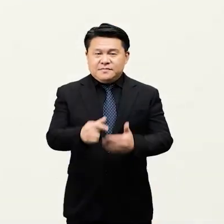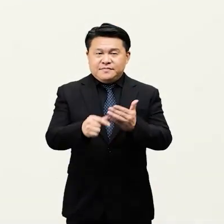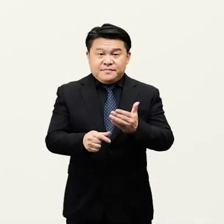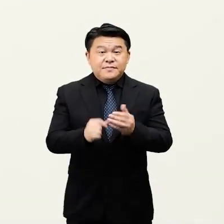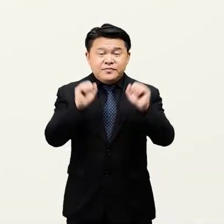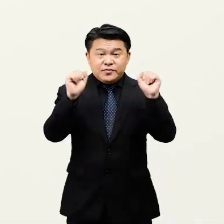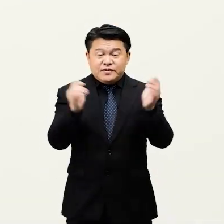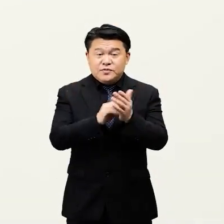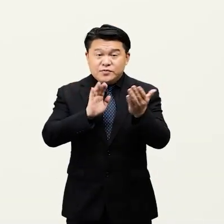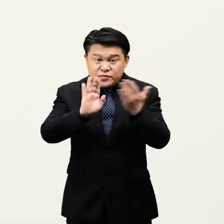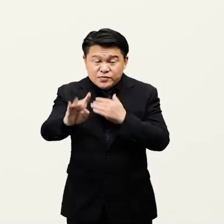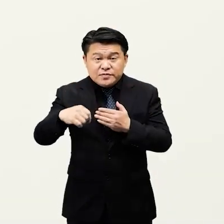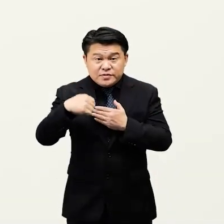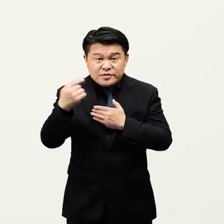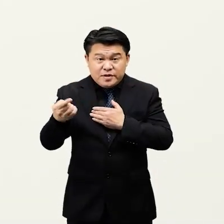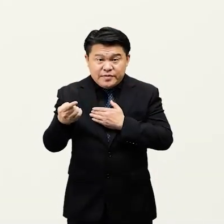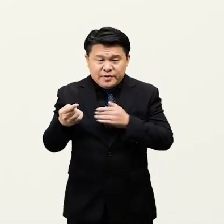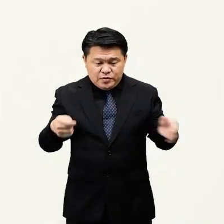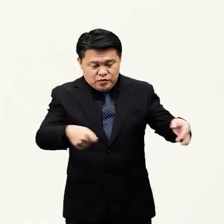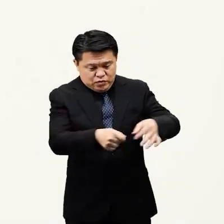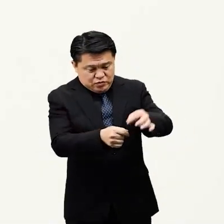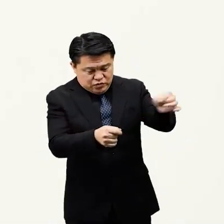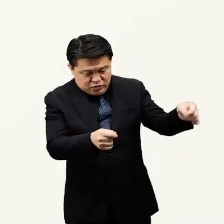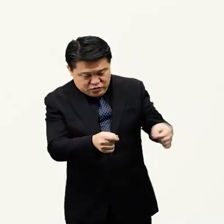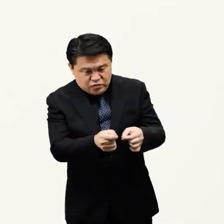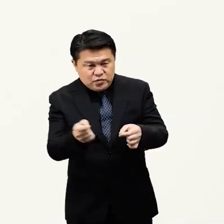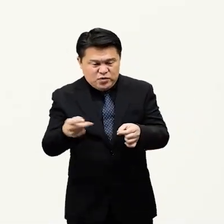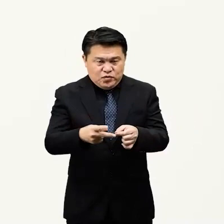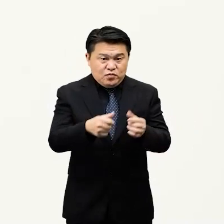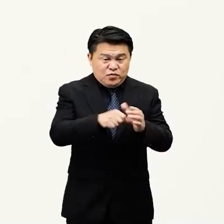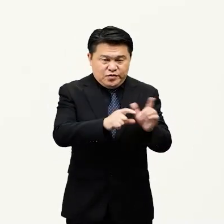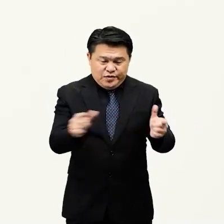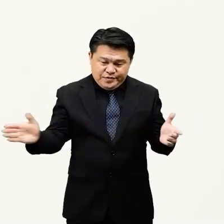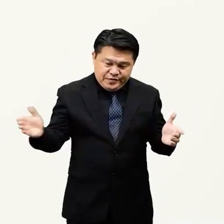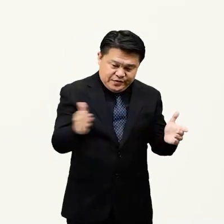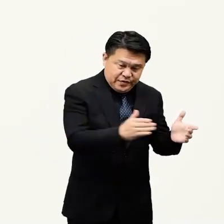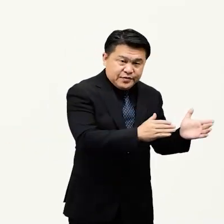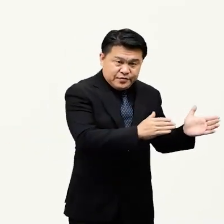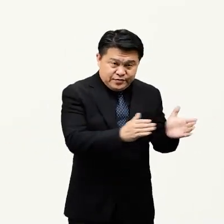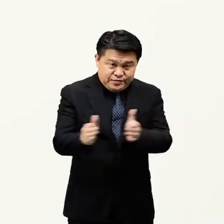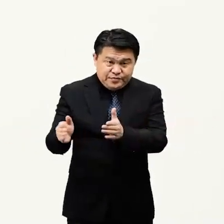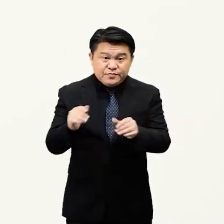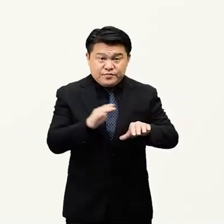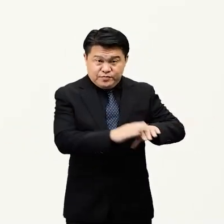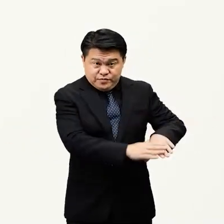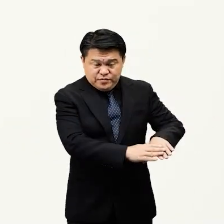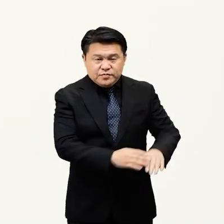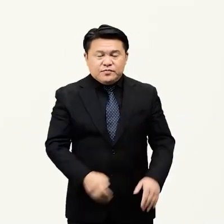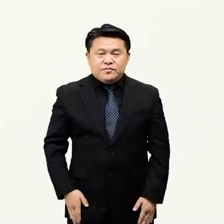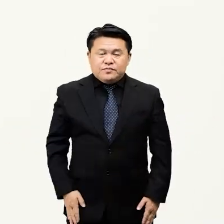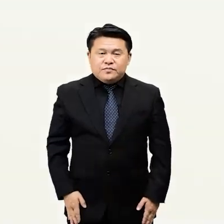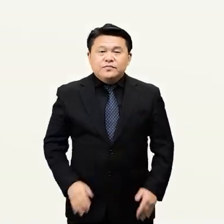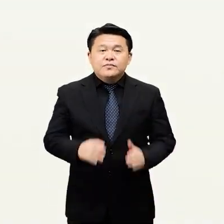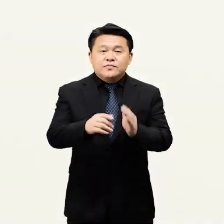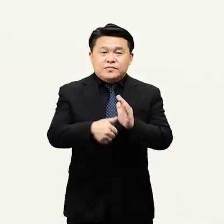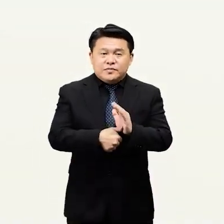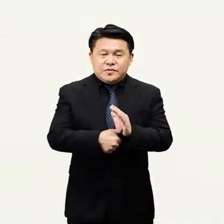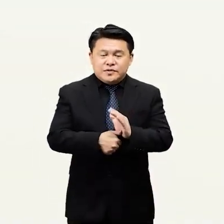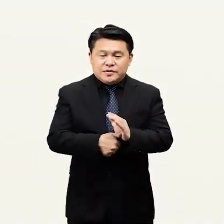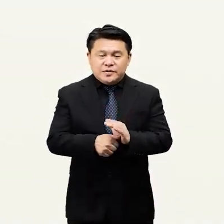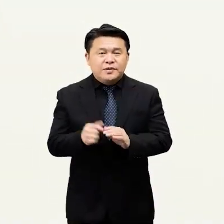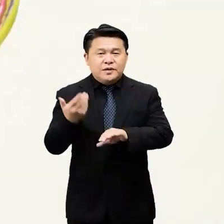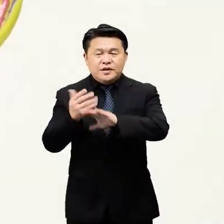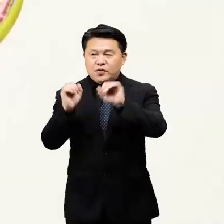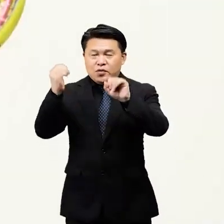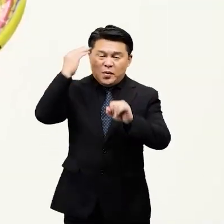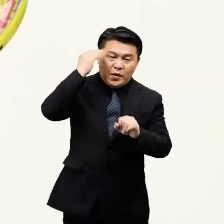프로그램 종료 후 배드민턴 라켓과 셔틀콕 등 도구를 모아 정리합니다. 도구 정리 시 수업에 방해가